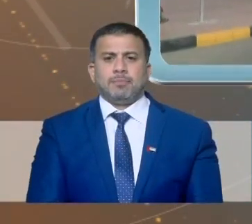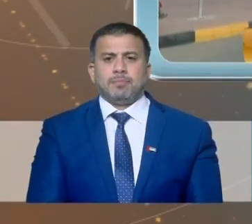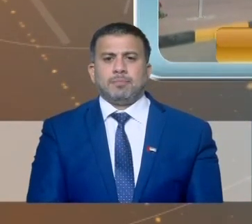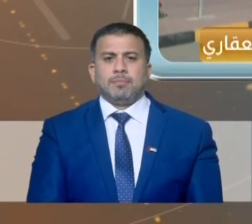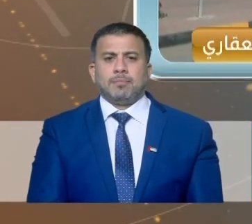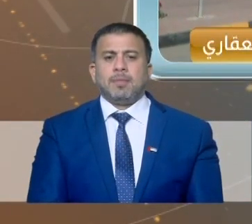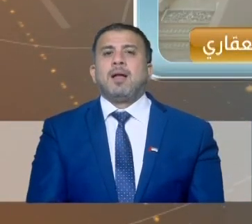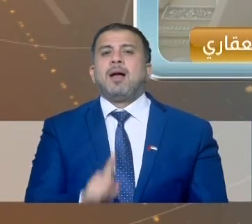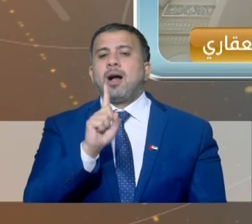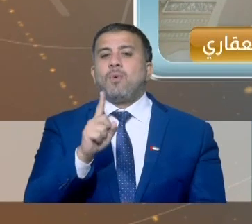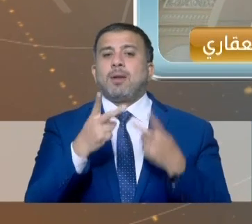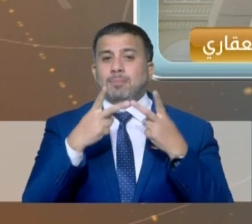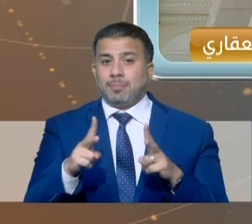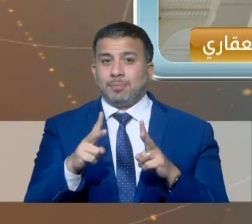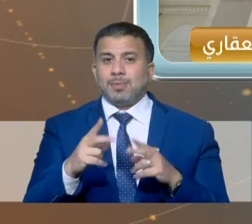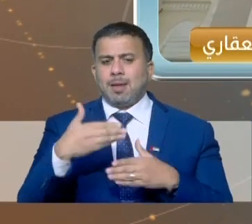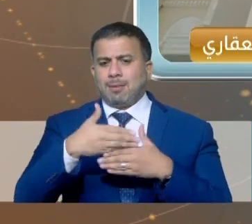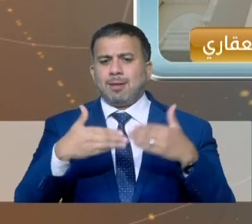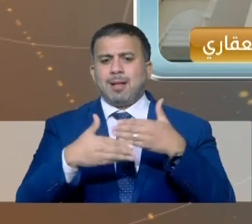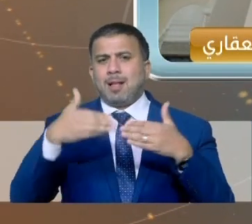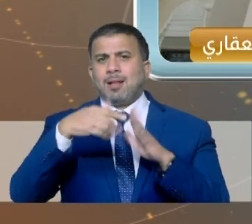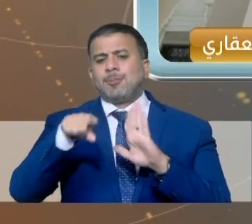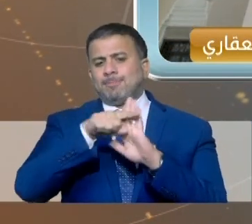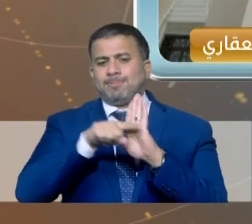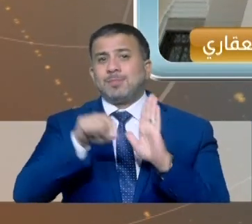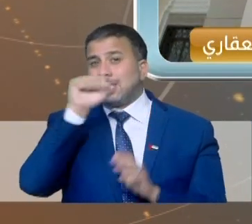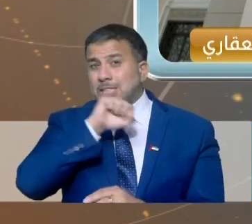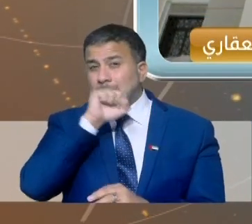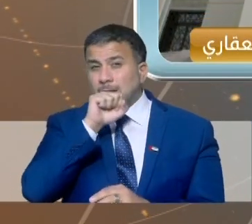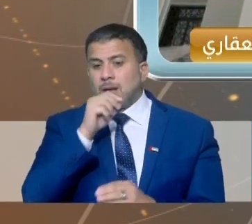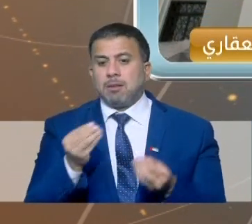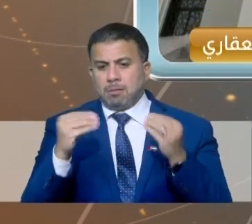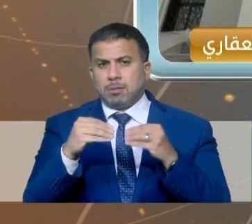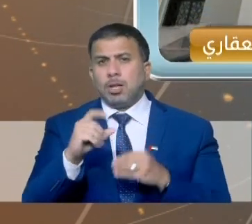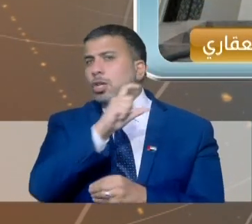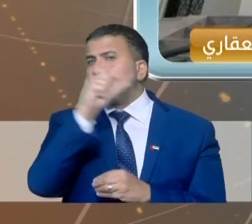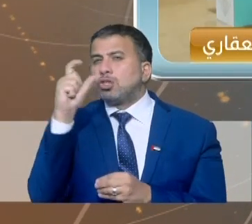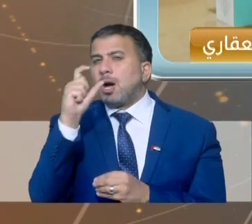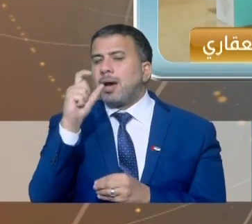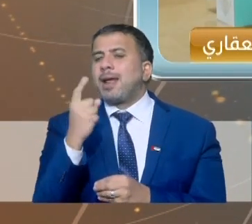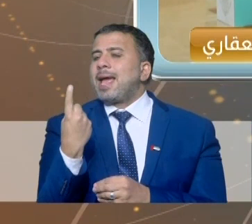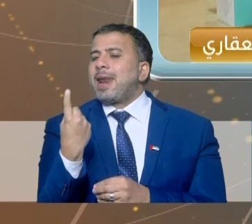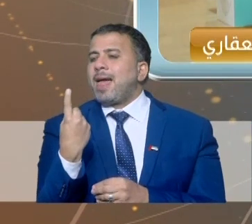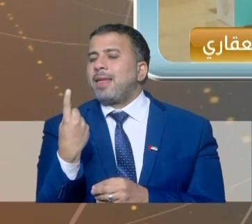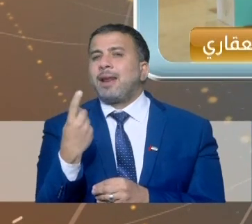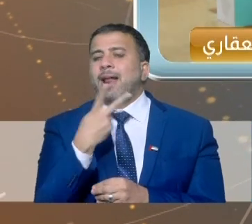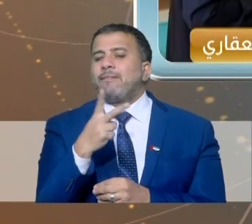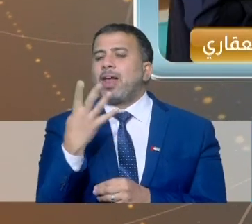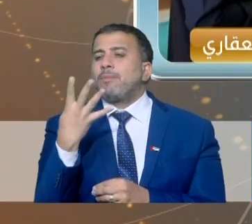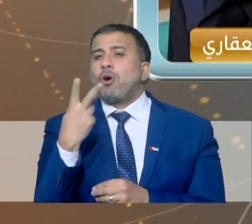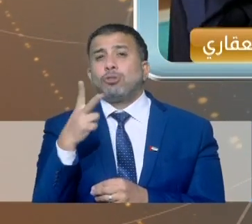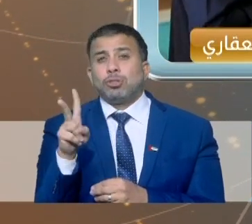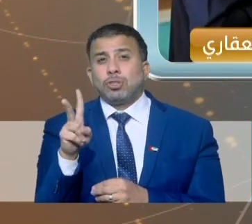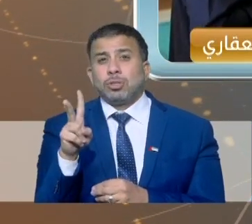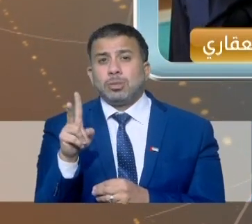طبعا في البداية، سجل القطاع العقاري في إمارة الشارقة نموا خلال شهر يناير 2024،